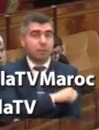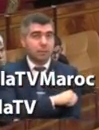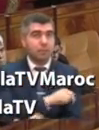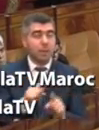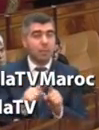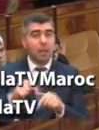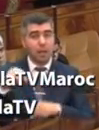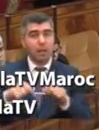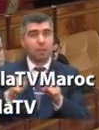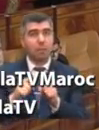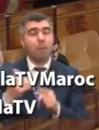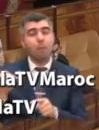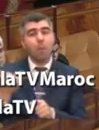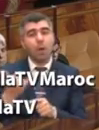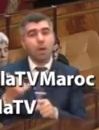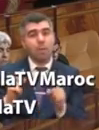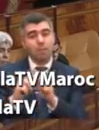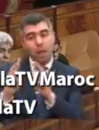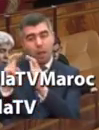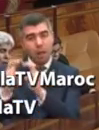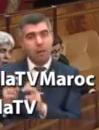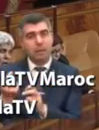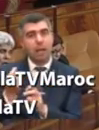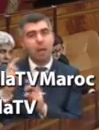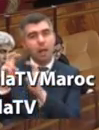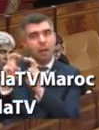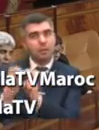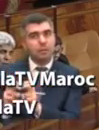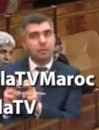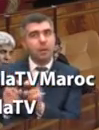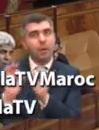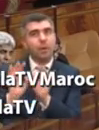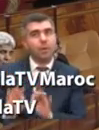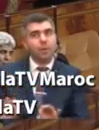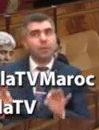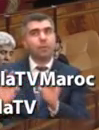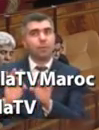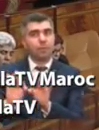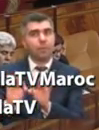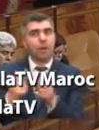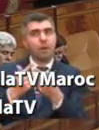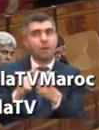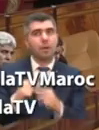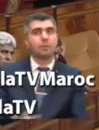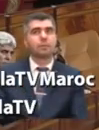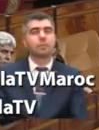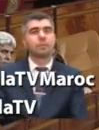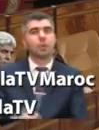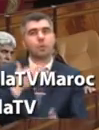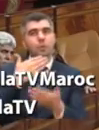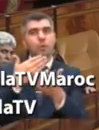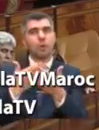مهمه ذات مردوديه كبيره والثمن اقل ونفتقر اليها في قاعه العمليات بني ملال. شكرا سيد